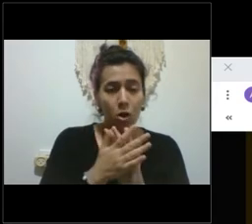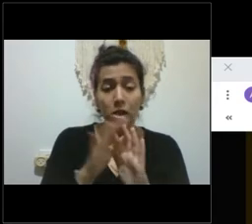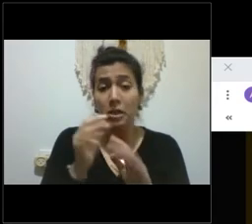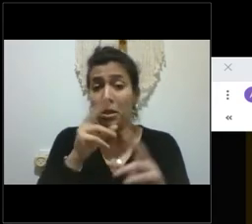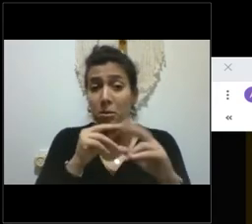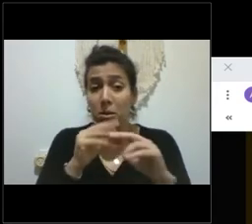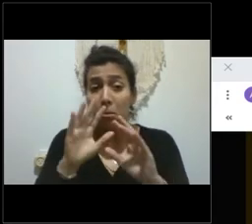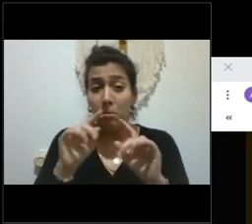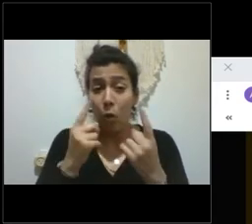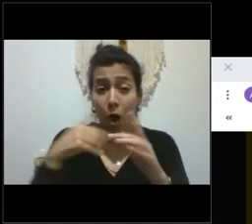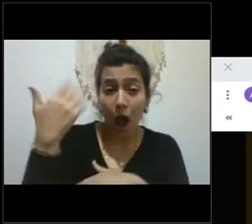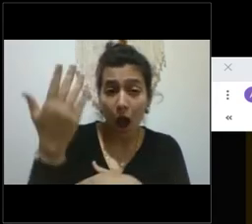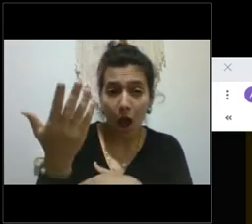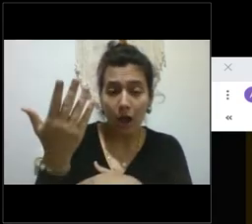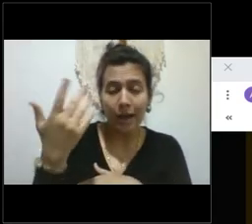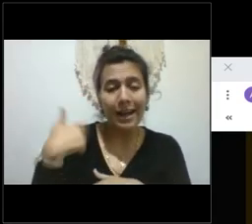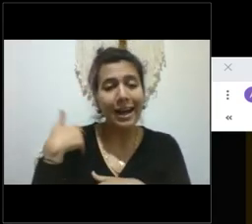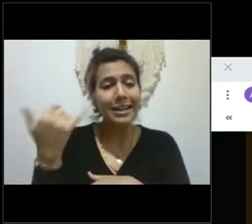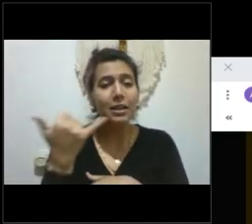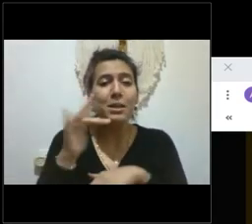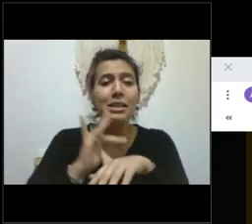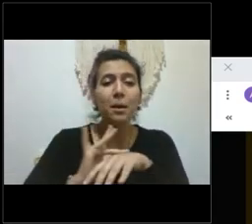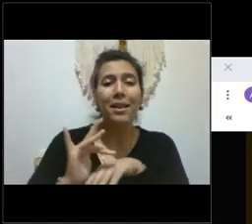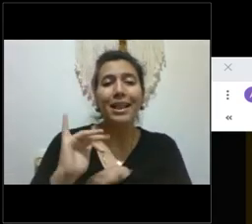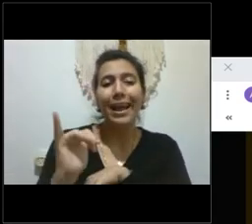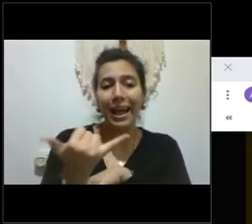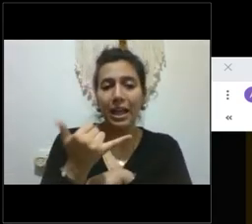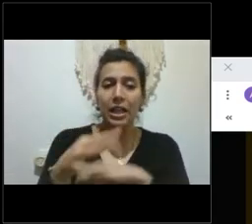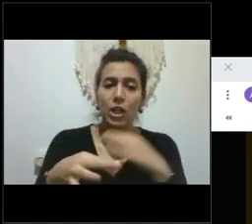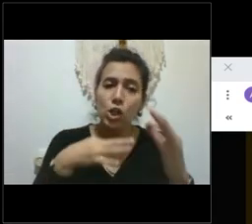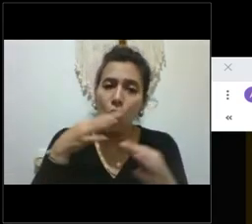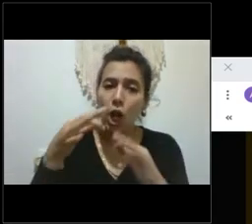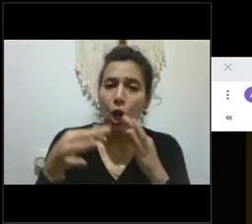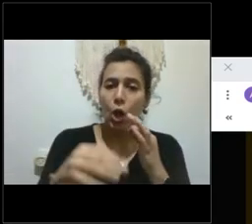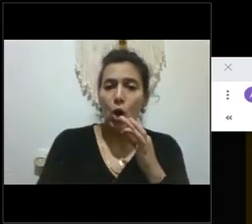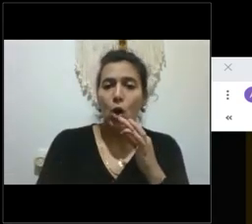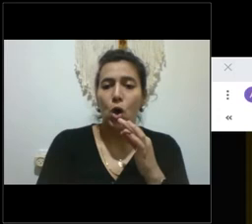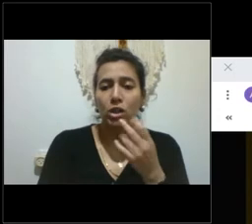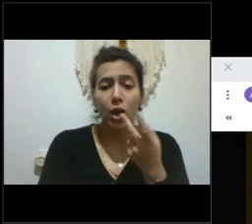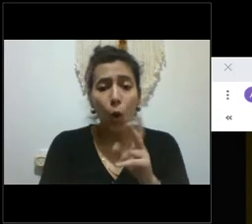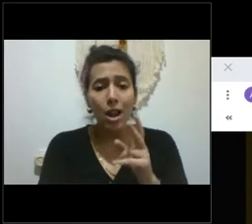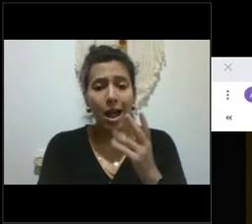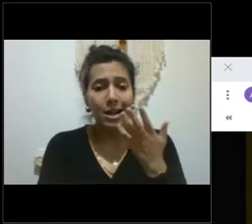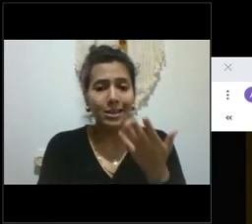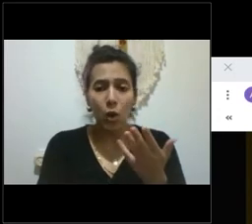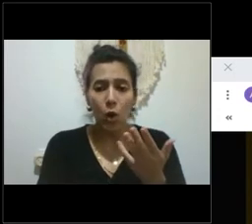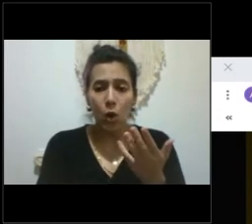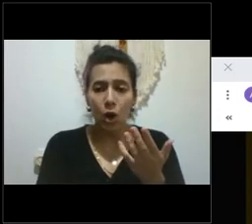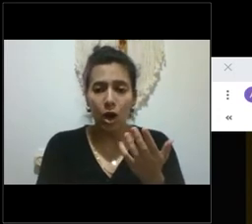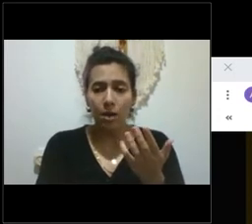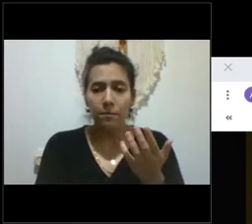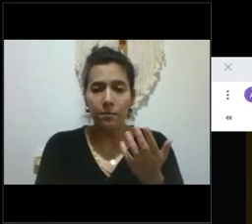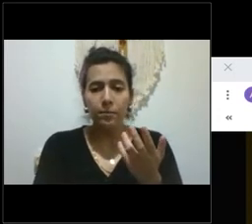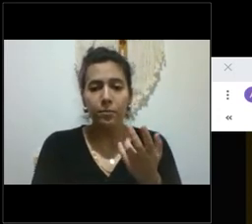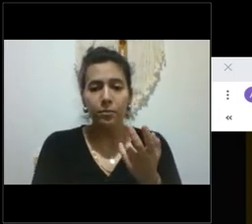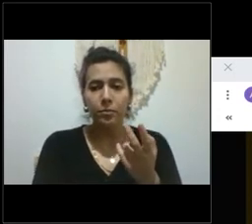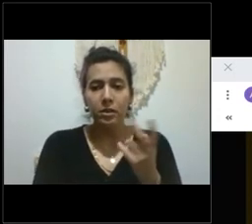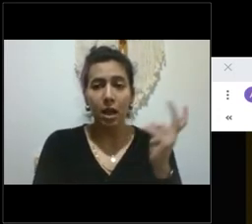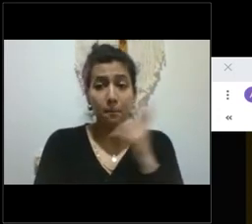הקורס, אני תמיד זמין, אני תמיד זמין לשאלות, אני תמיד יכול לעזור, כמובן שזה